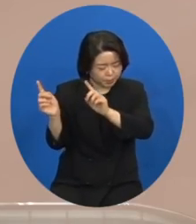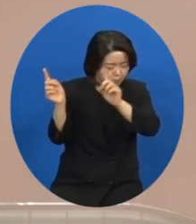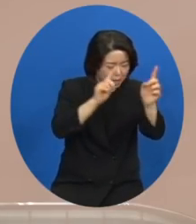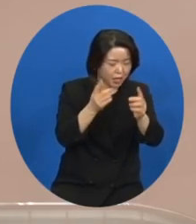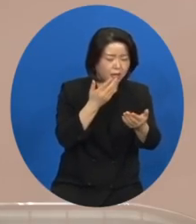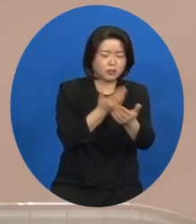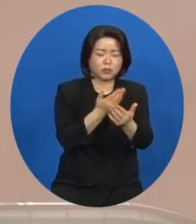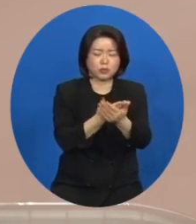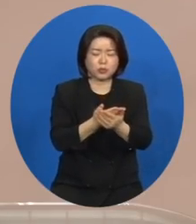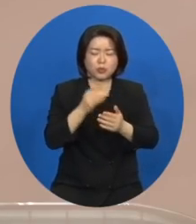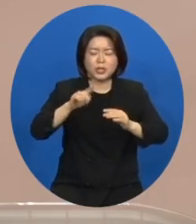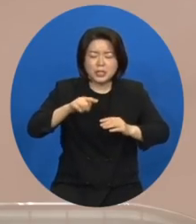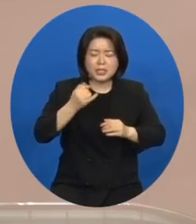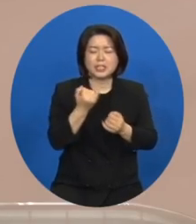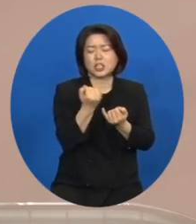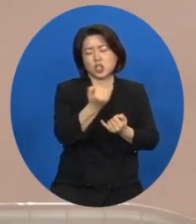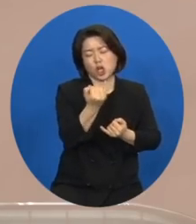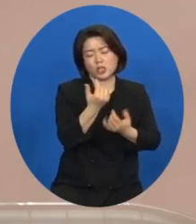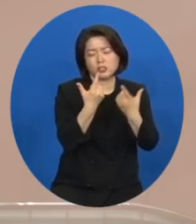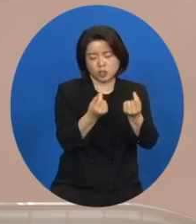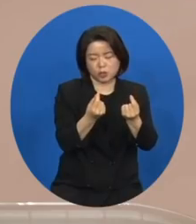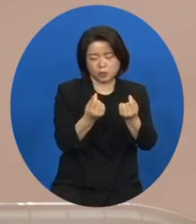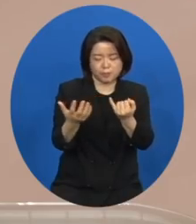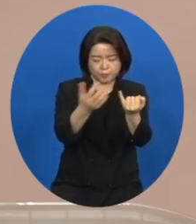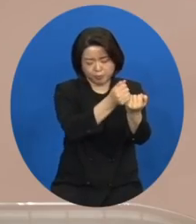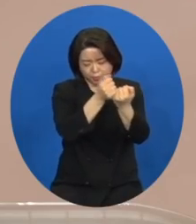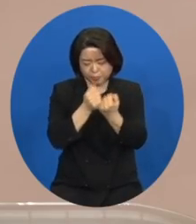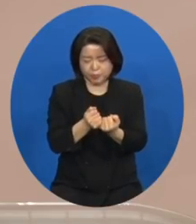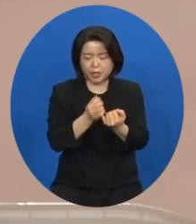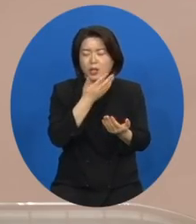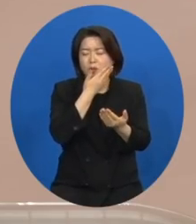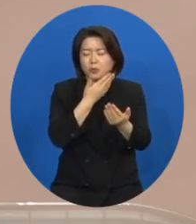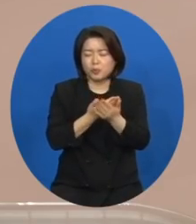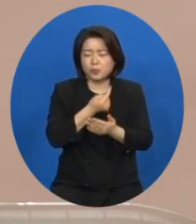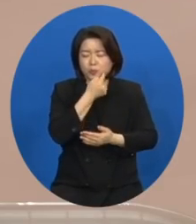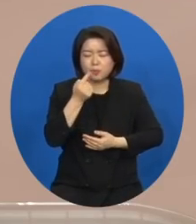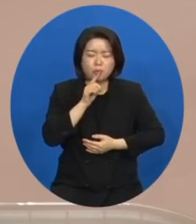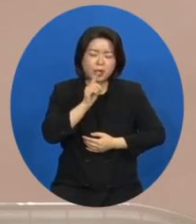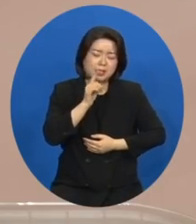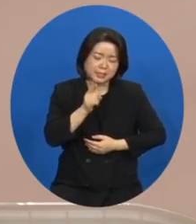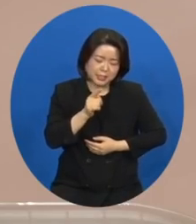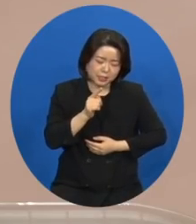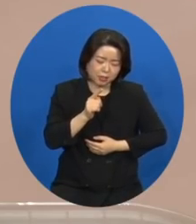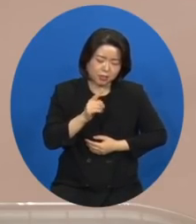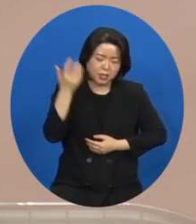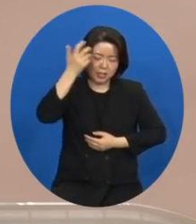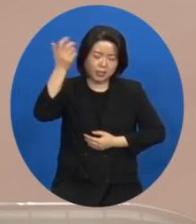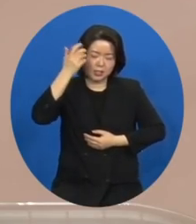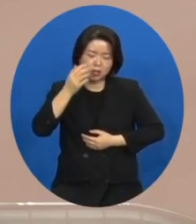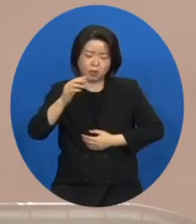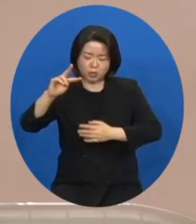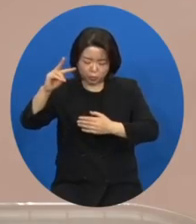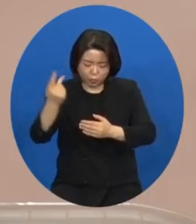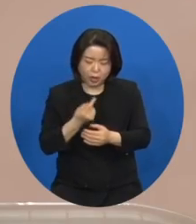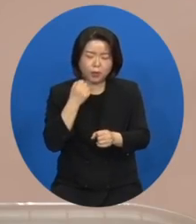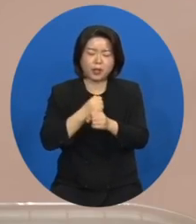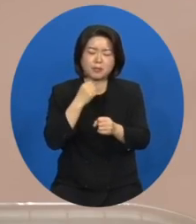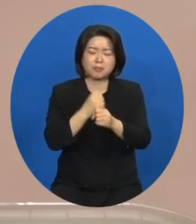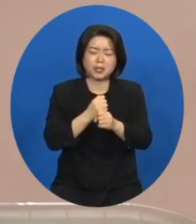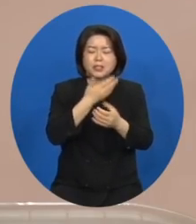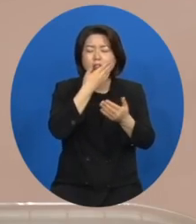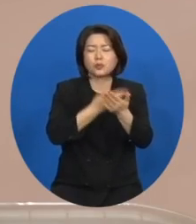여행도 같이 하나의 손에 붙들린 이어 귀한 7 원의 지원을 통해 하는 영혼을 돌이키는 귀한 이들로 삼아